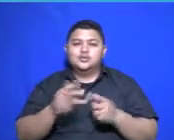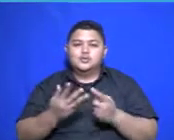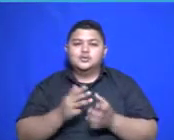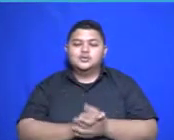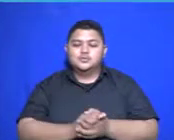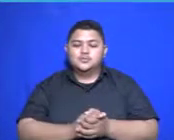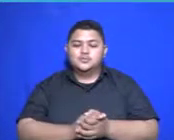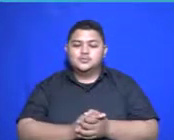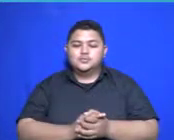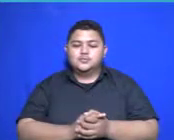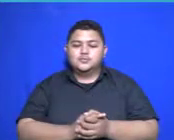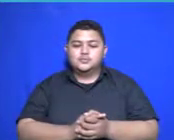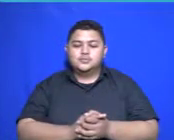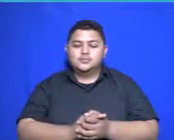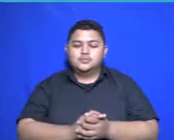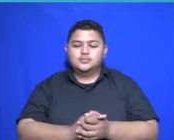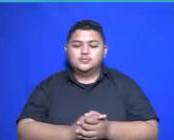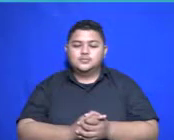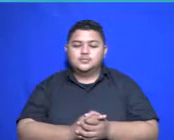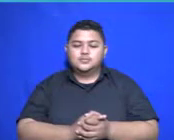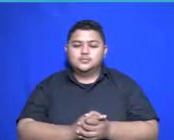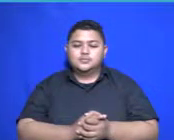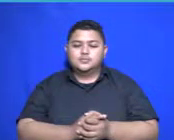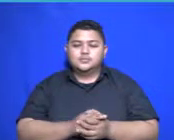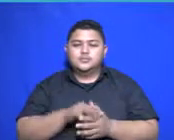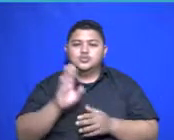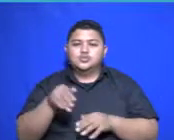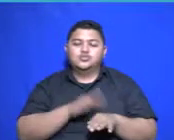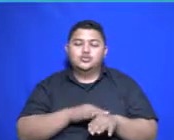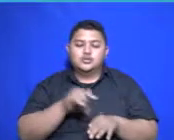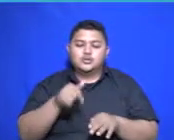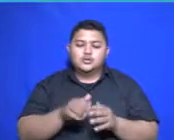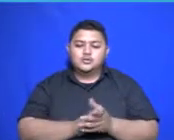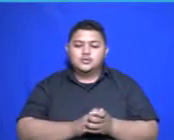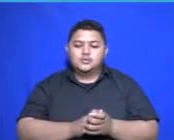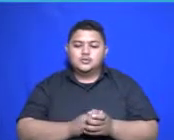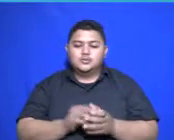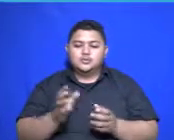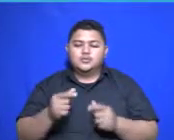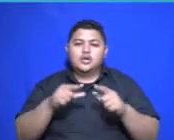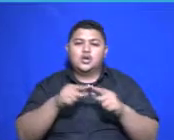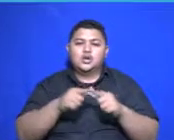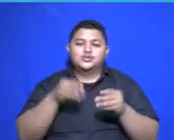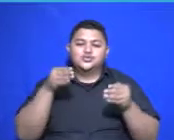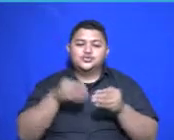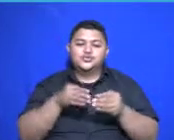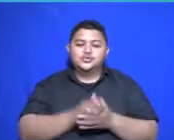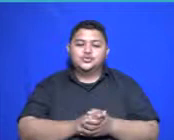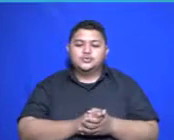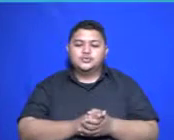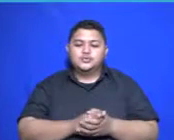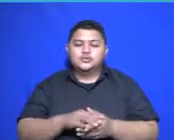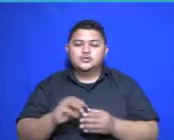2019 nanti untuk bidang kebudayaan ini akan mendapatkan dana alokasi khusus yang